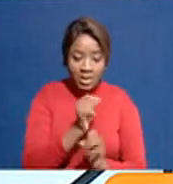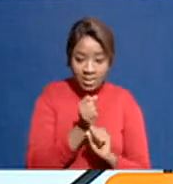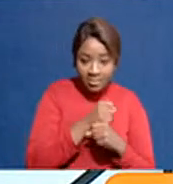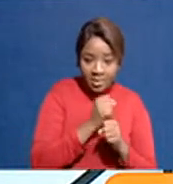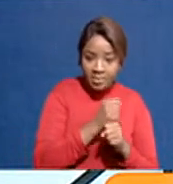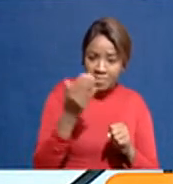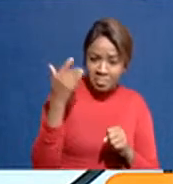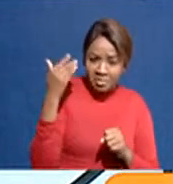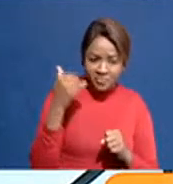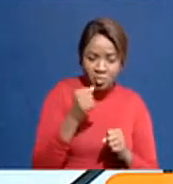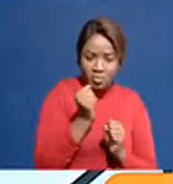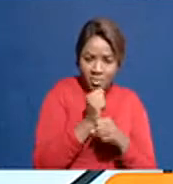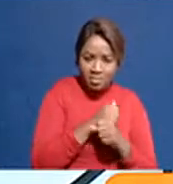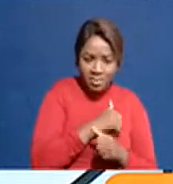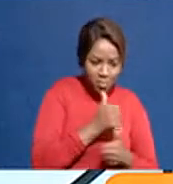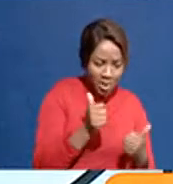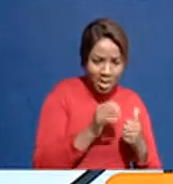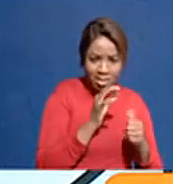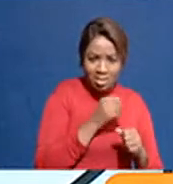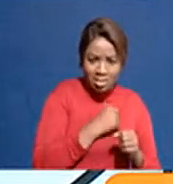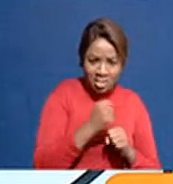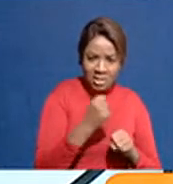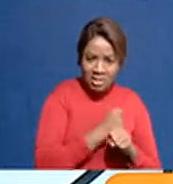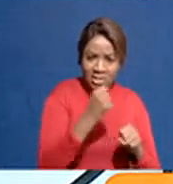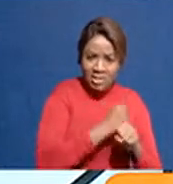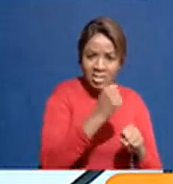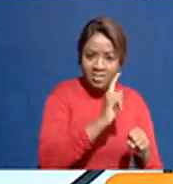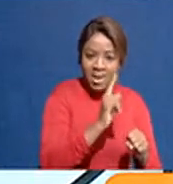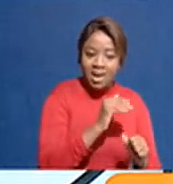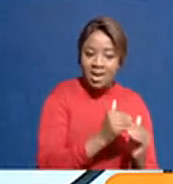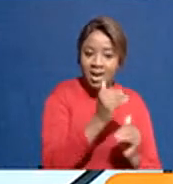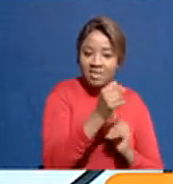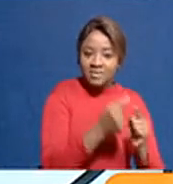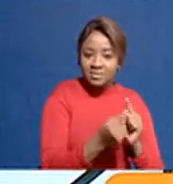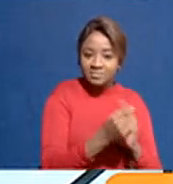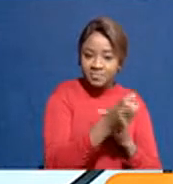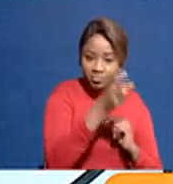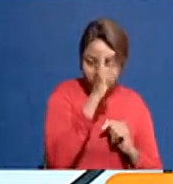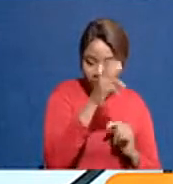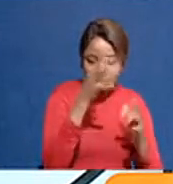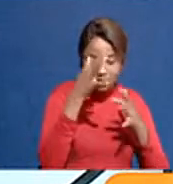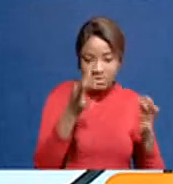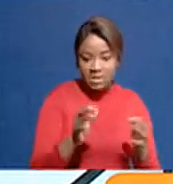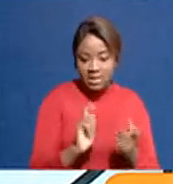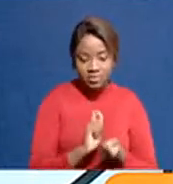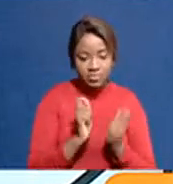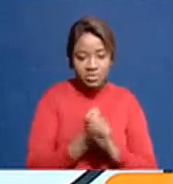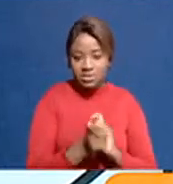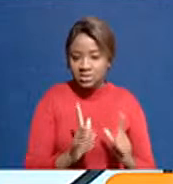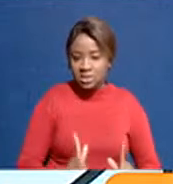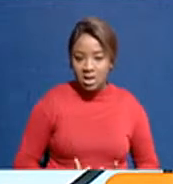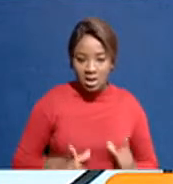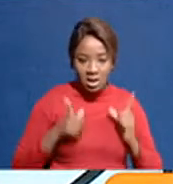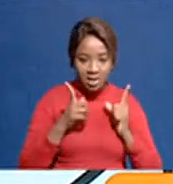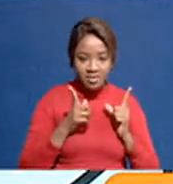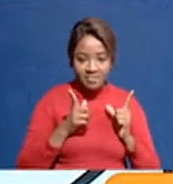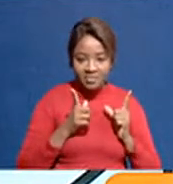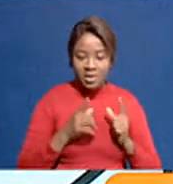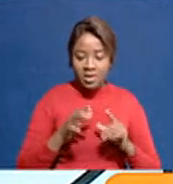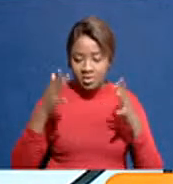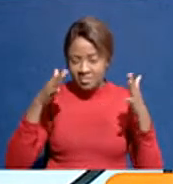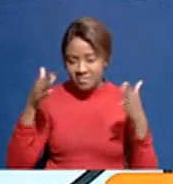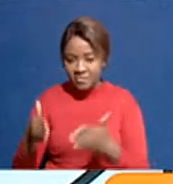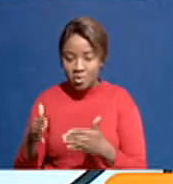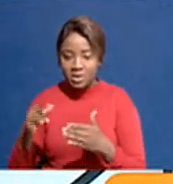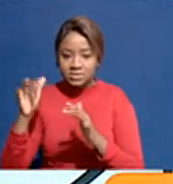walikuwa sugu wamebadili mienendo baada ya zaidi ya miaka 20 ya kucheza mchezo wa paka na panya na maafisa wa polisi na mamlaka